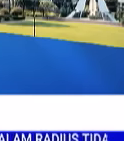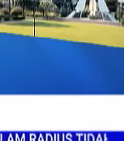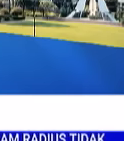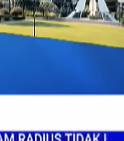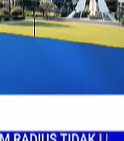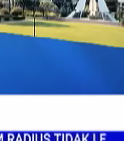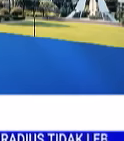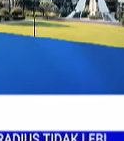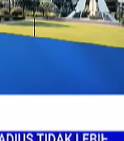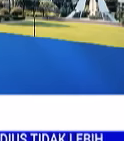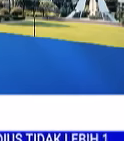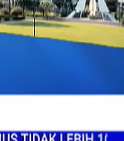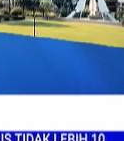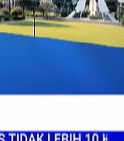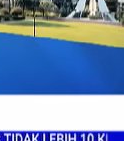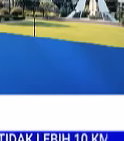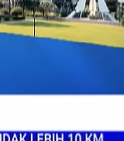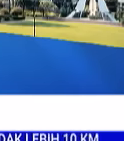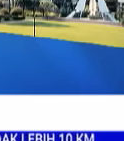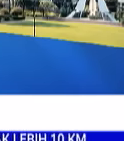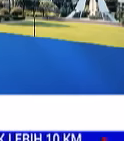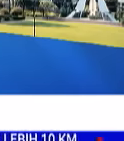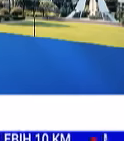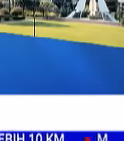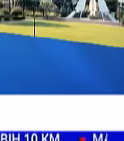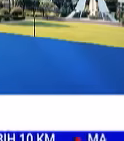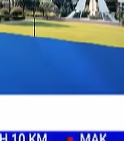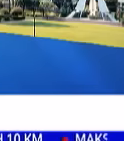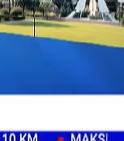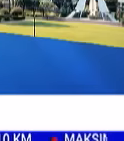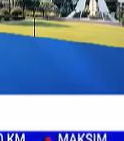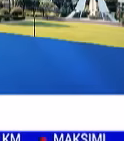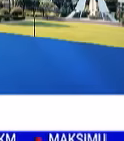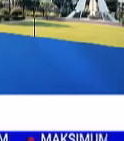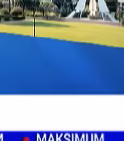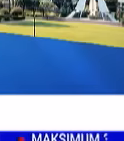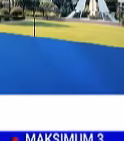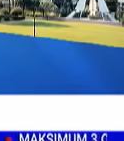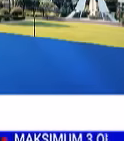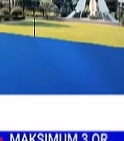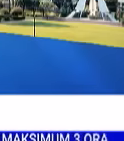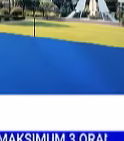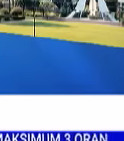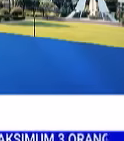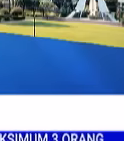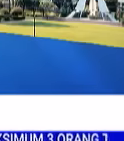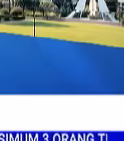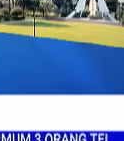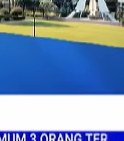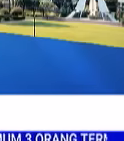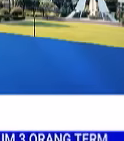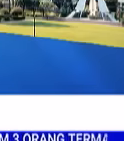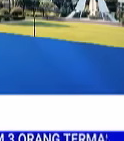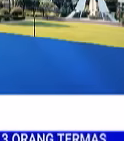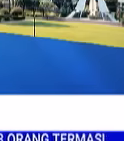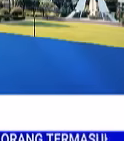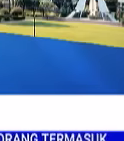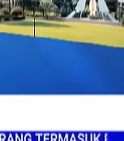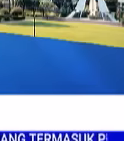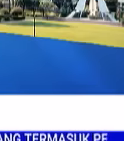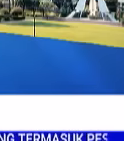bacaan doa sebelum beliau menyampaikan amanat dan ucapan sempena pelancaran itu, diikuti gimmick pelancaran